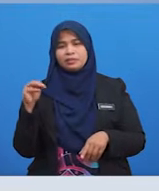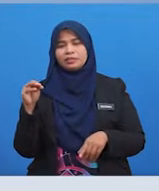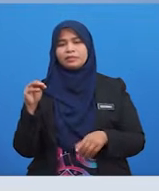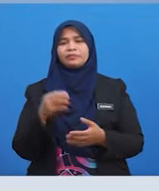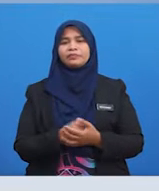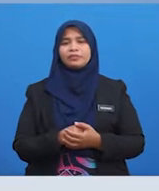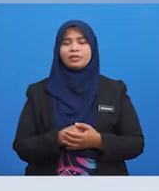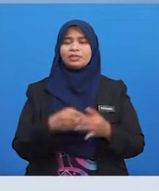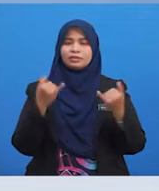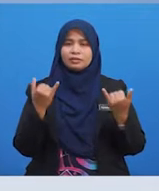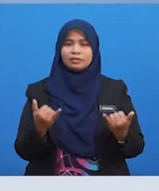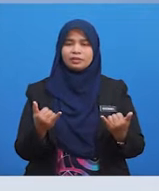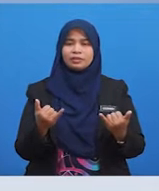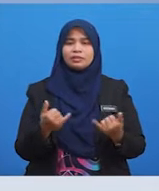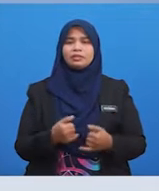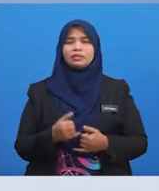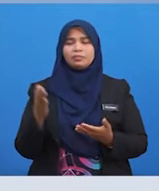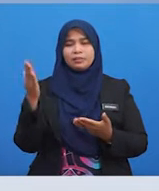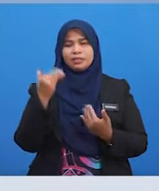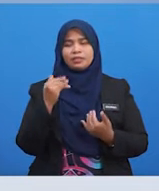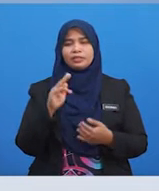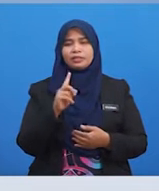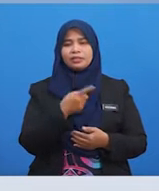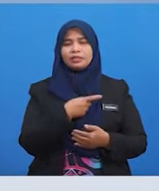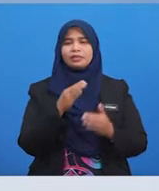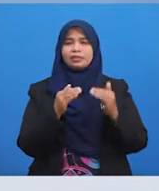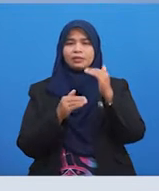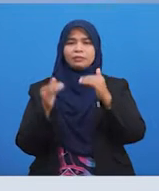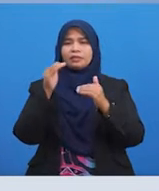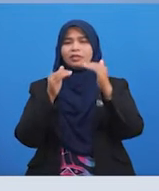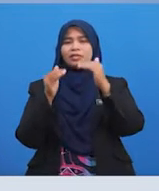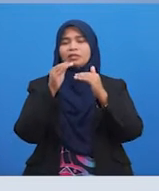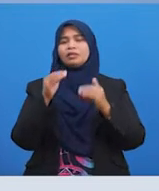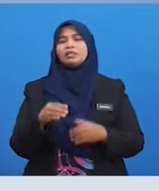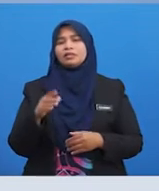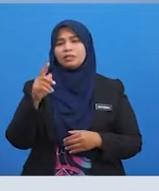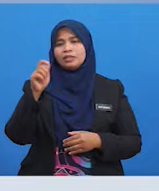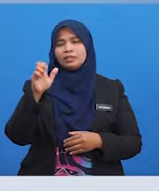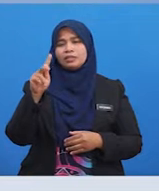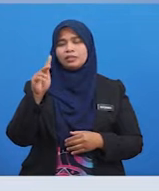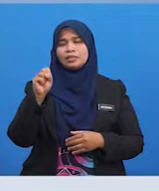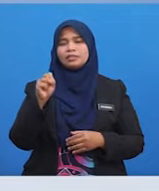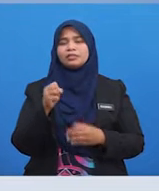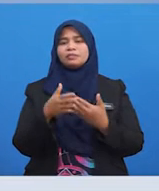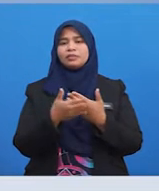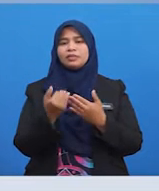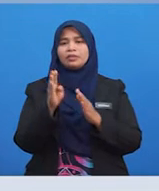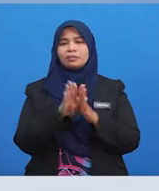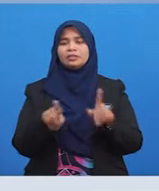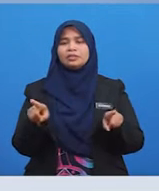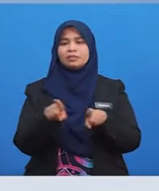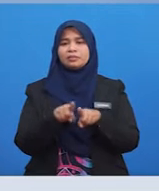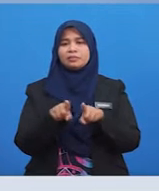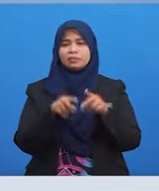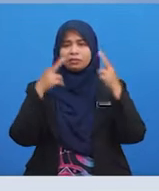Sekarang, mari kita bina teks mudah